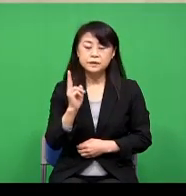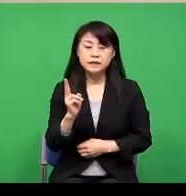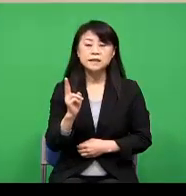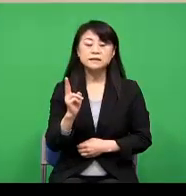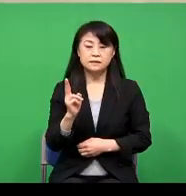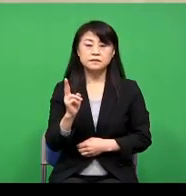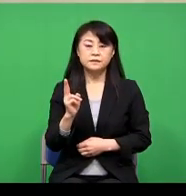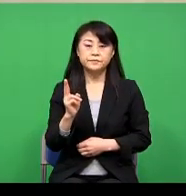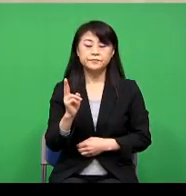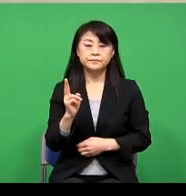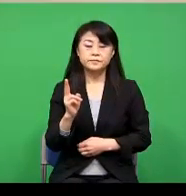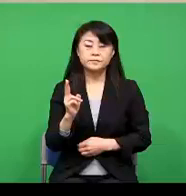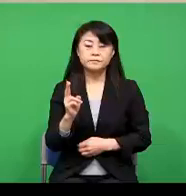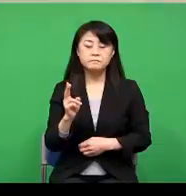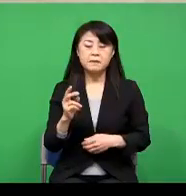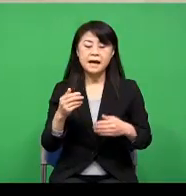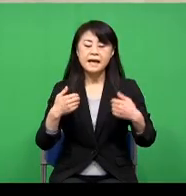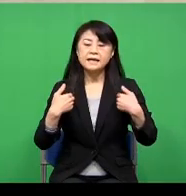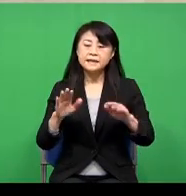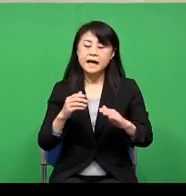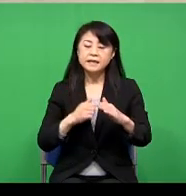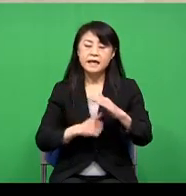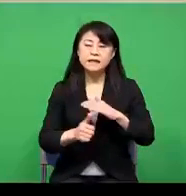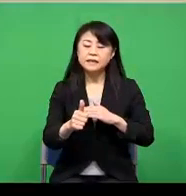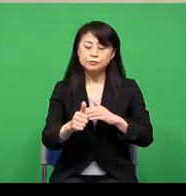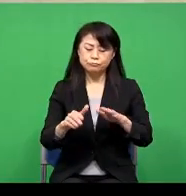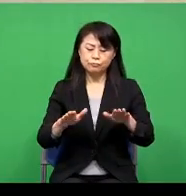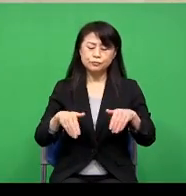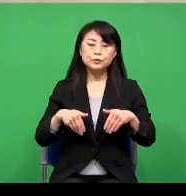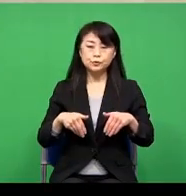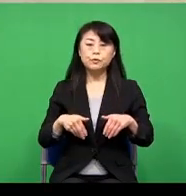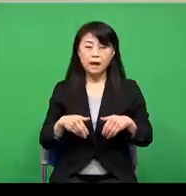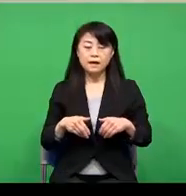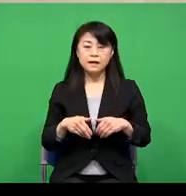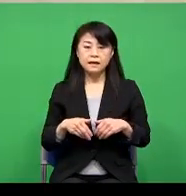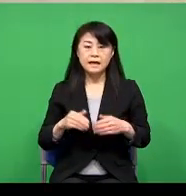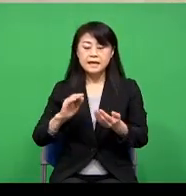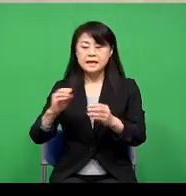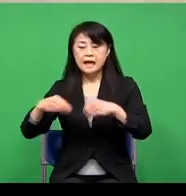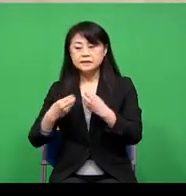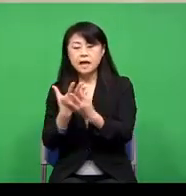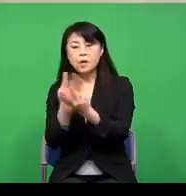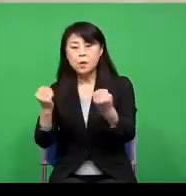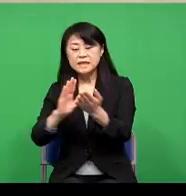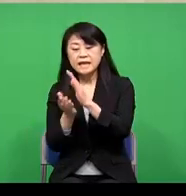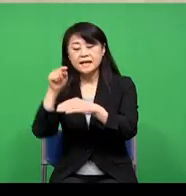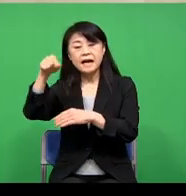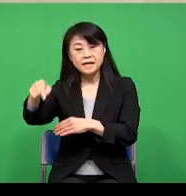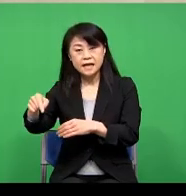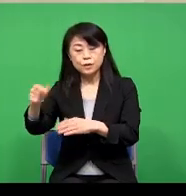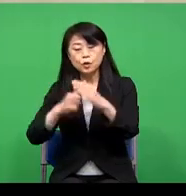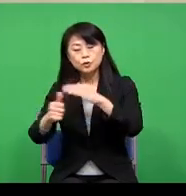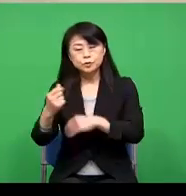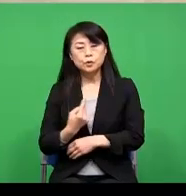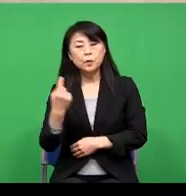を避けるとか、またあのマスクをするとか、手洗いでいこうとか、まあ、お願いしたいと思います。で、あの前にです